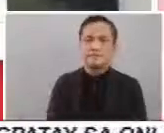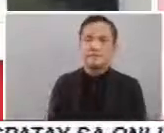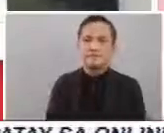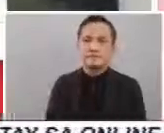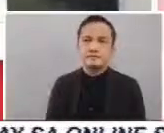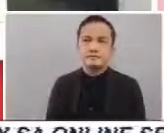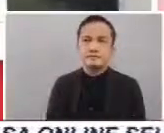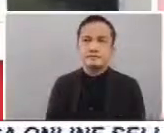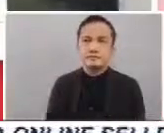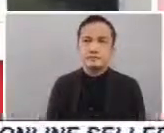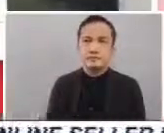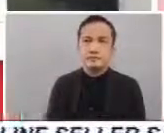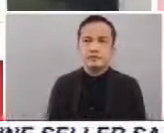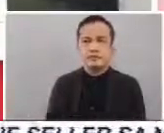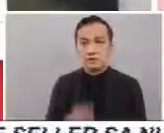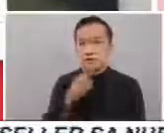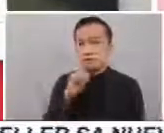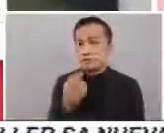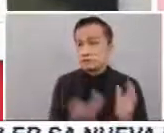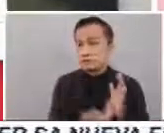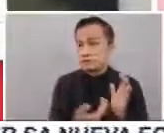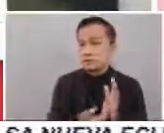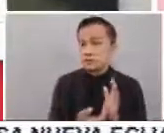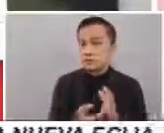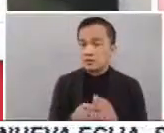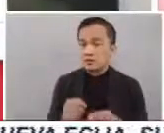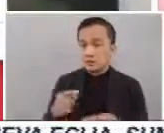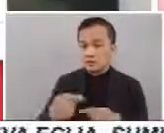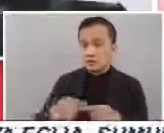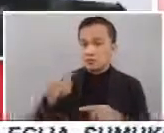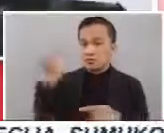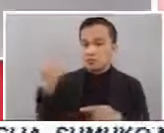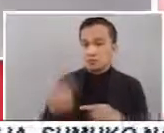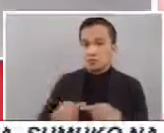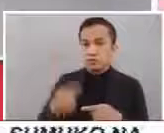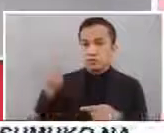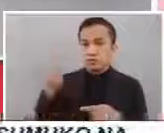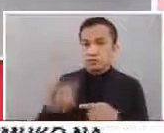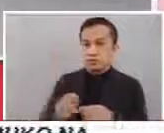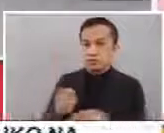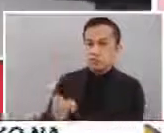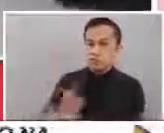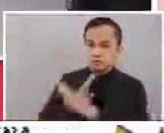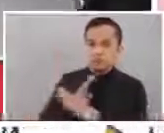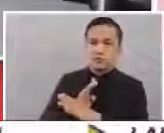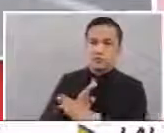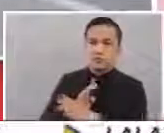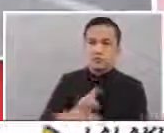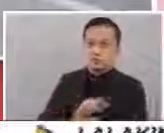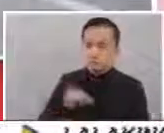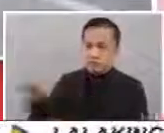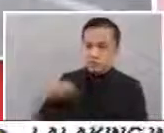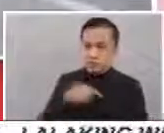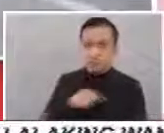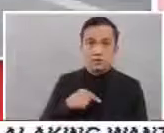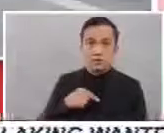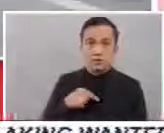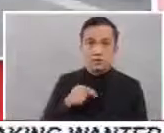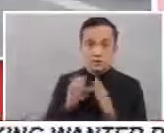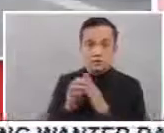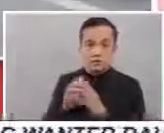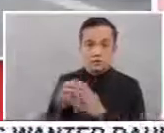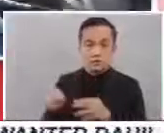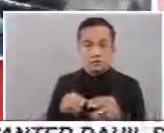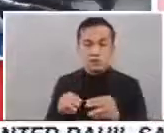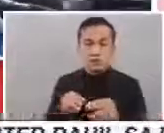sa Metro Manila po? Ang magiging basehan pa rin natin diyan, Aljo, yung mga lokal na ordinansa, no? So kung merong